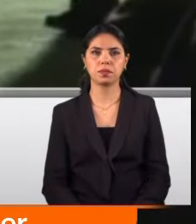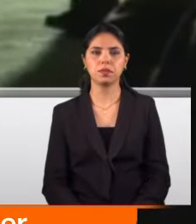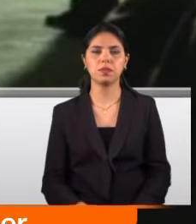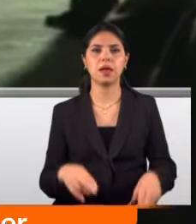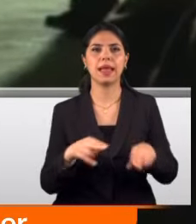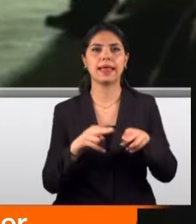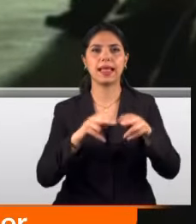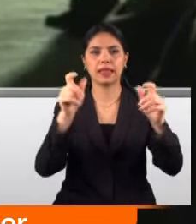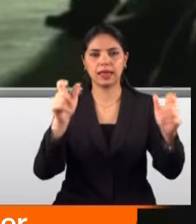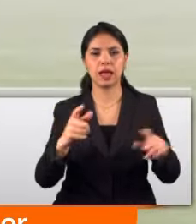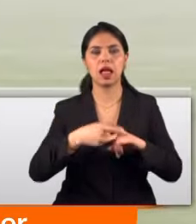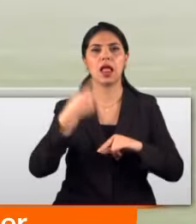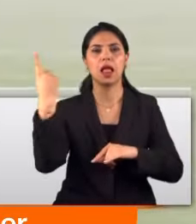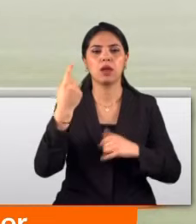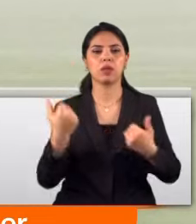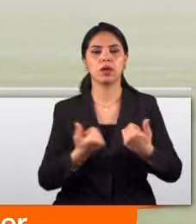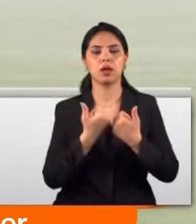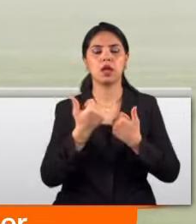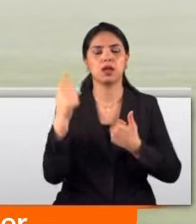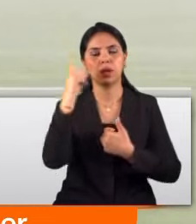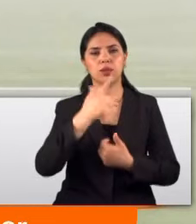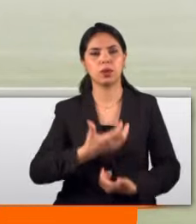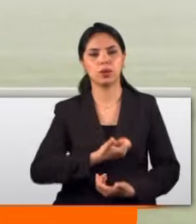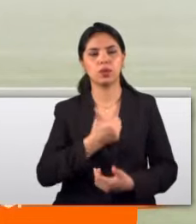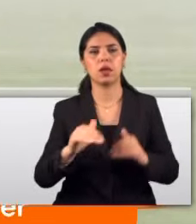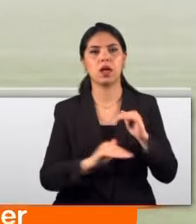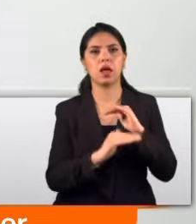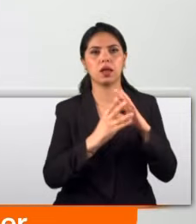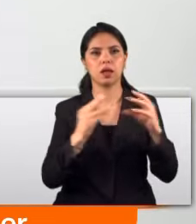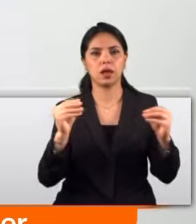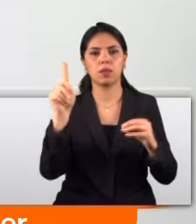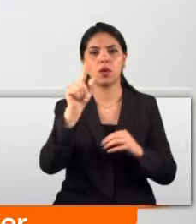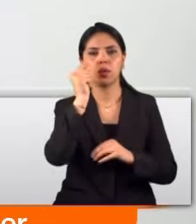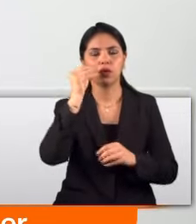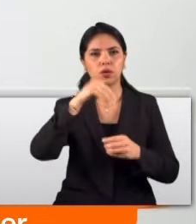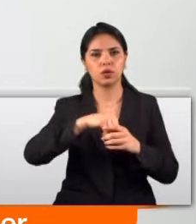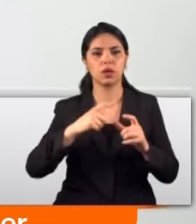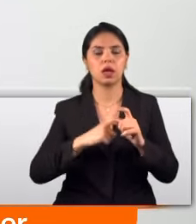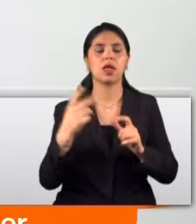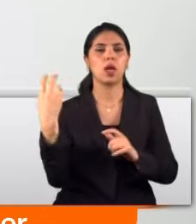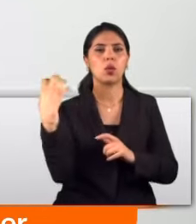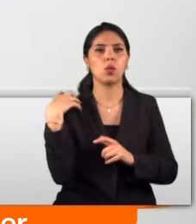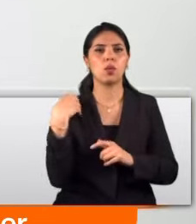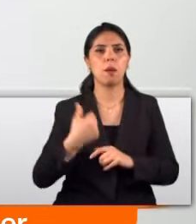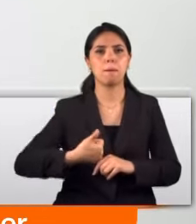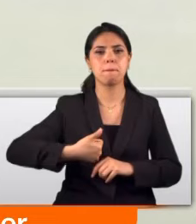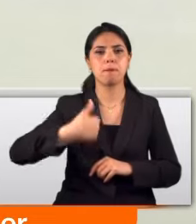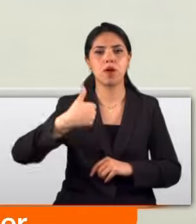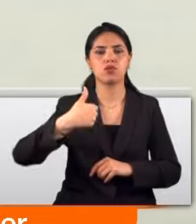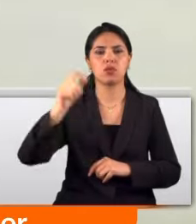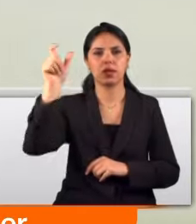Kenya yaşanan helikopter kazasıyla sarsıldı. Hayatını kaybeden 10 kişi arasında Genelkurmay Başkanı Ogolla da